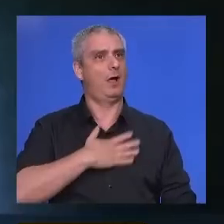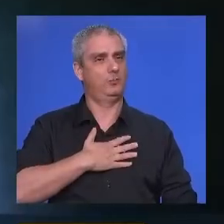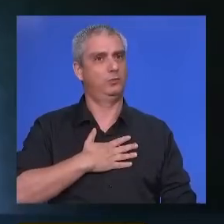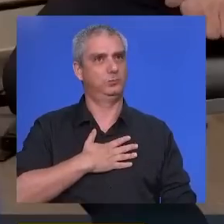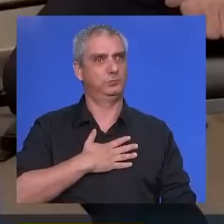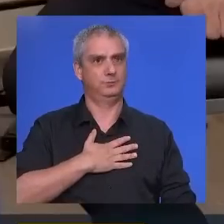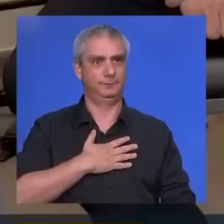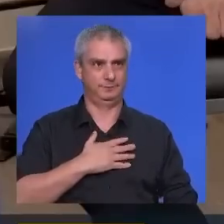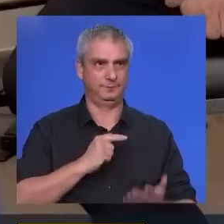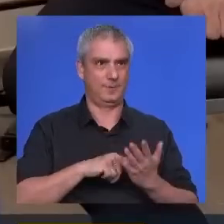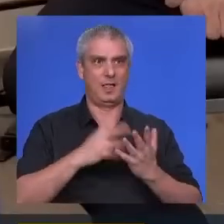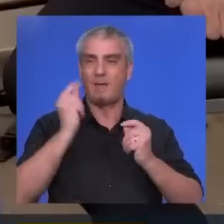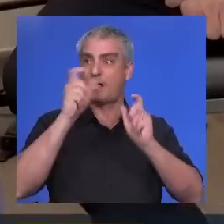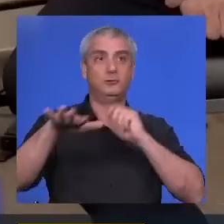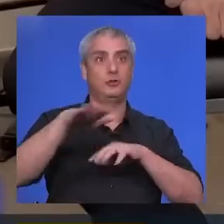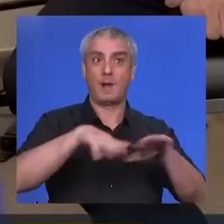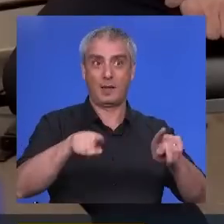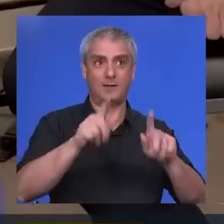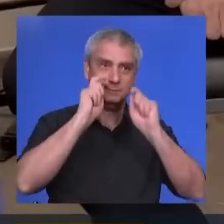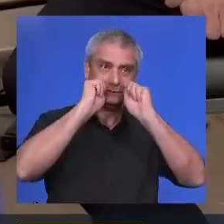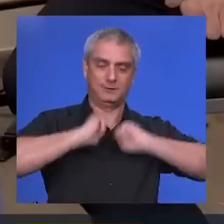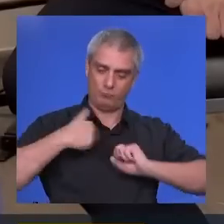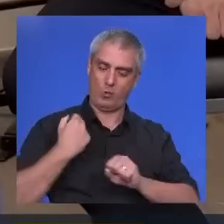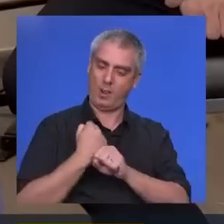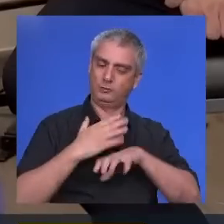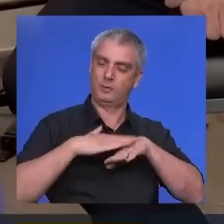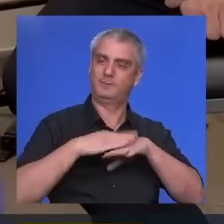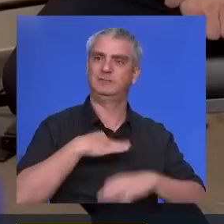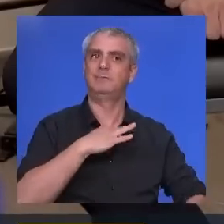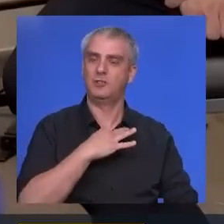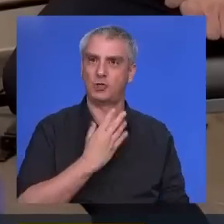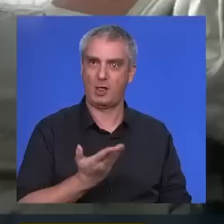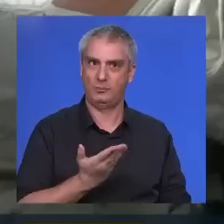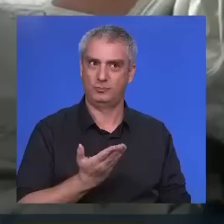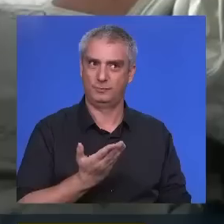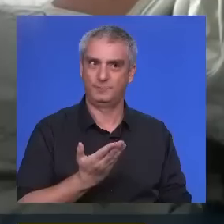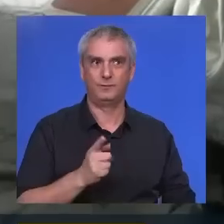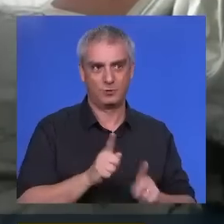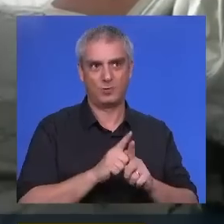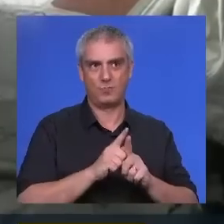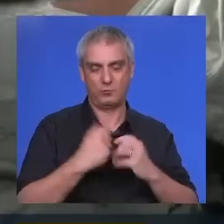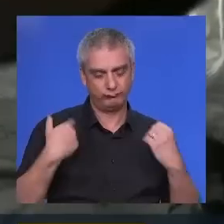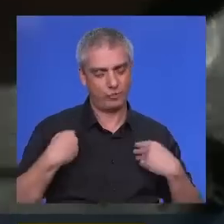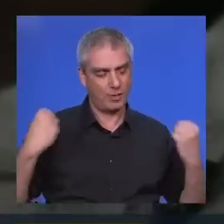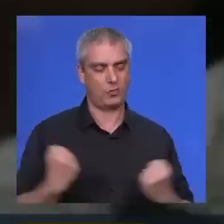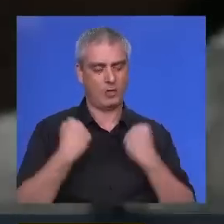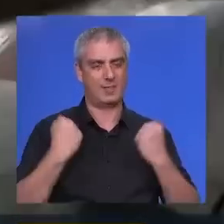a lot of people on the ground are counting on you to execute the procedure as you have trained to do.